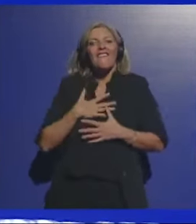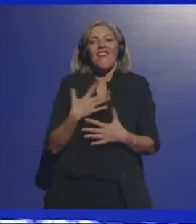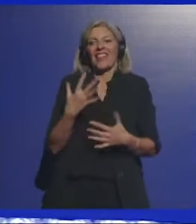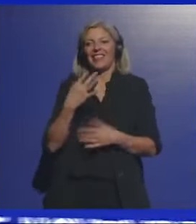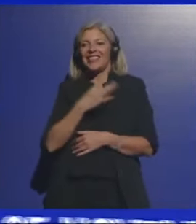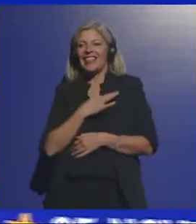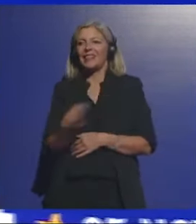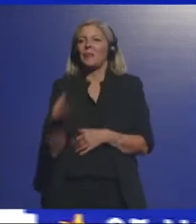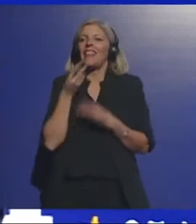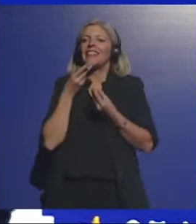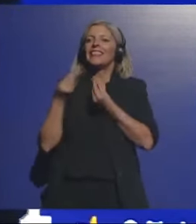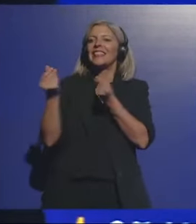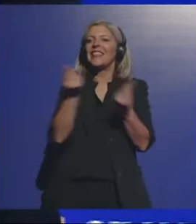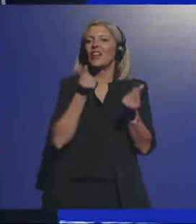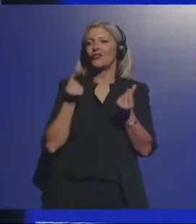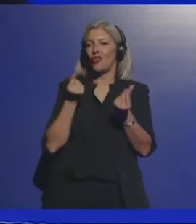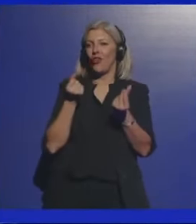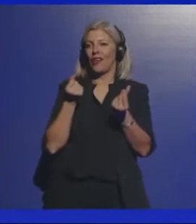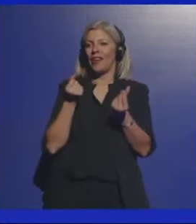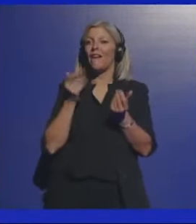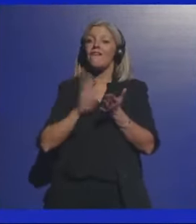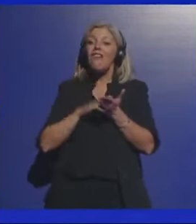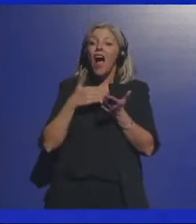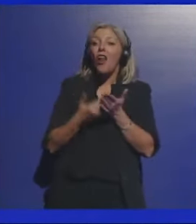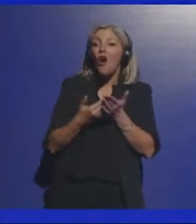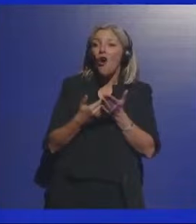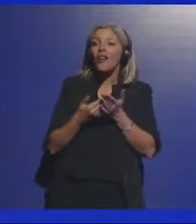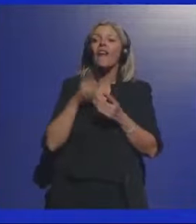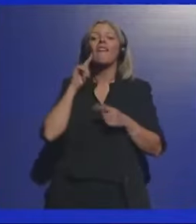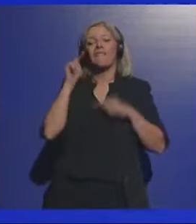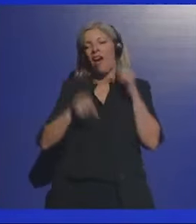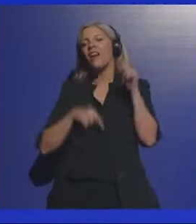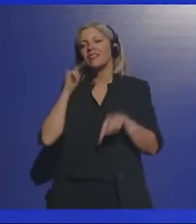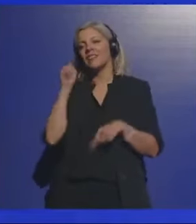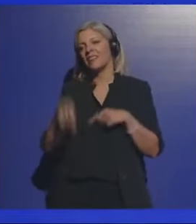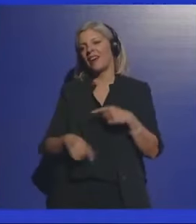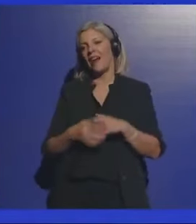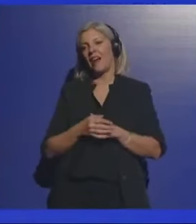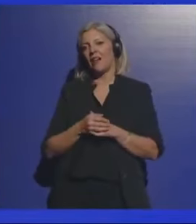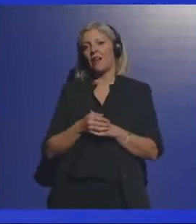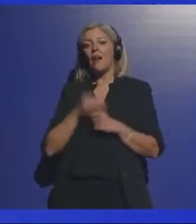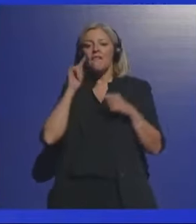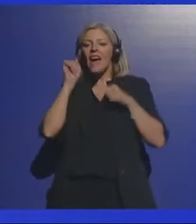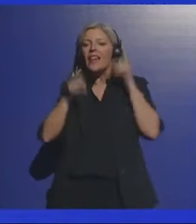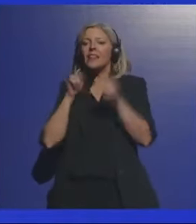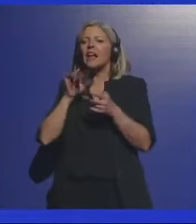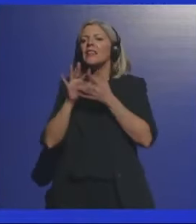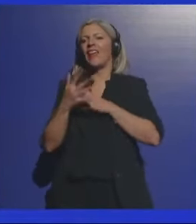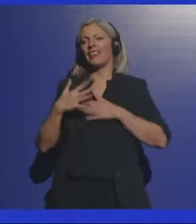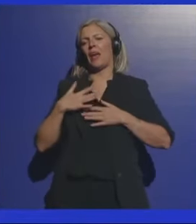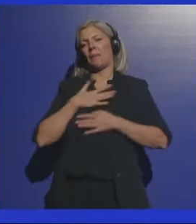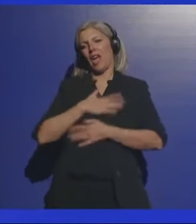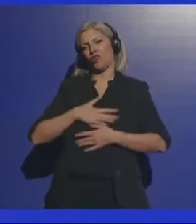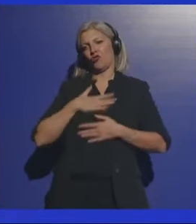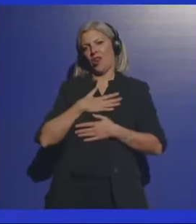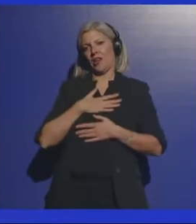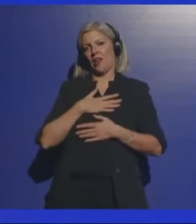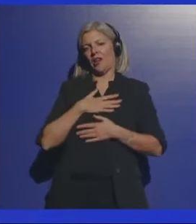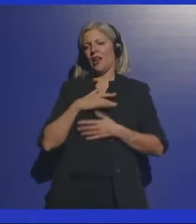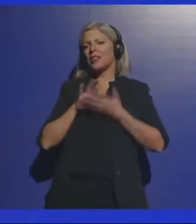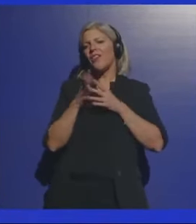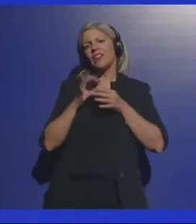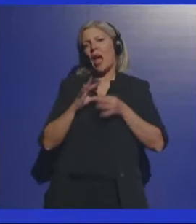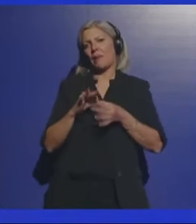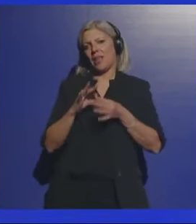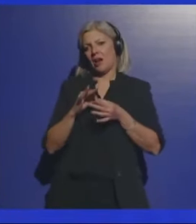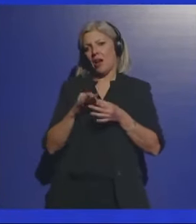i sentimenti la fatica è un piacere se diventa amica ed è un